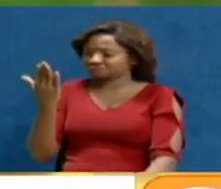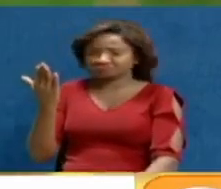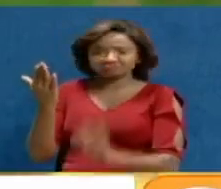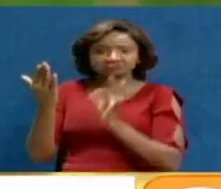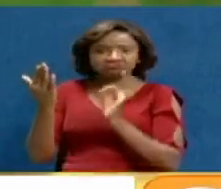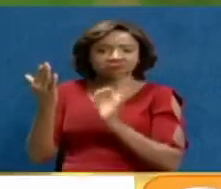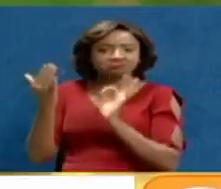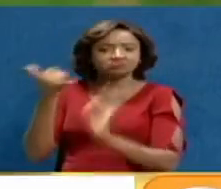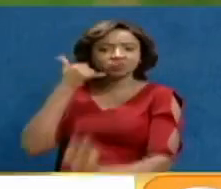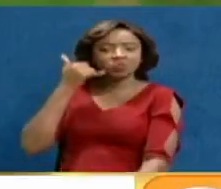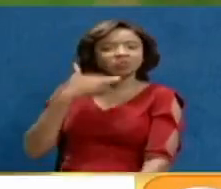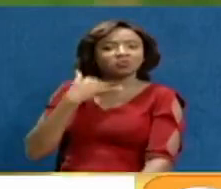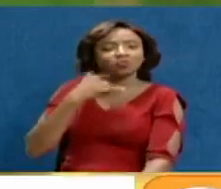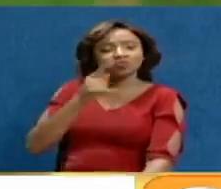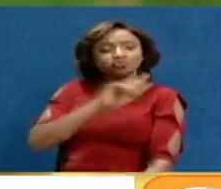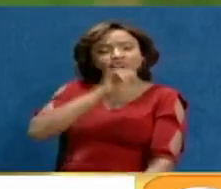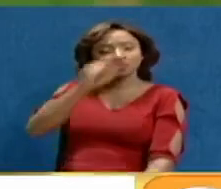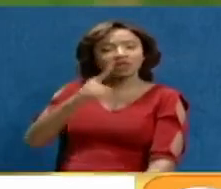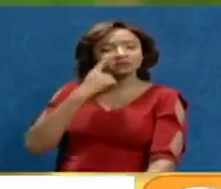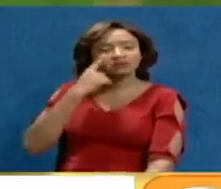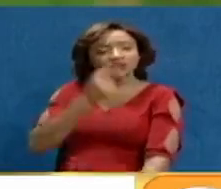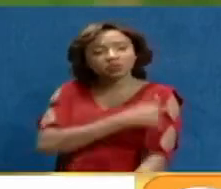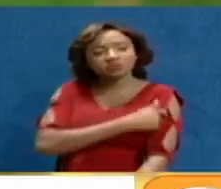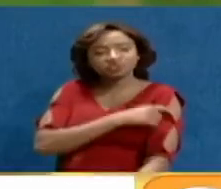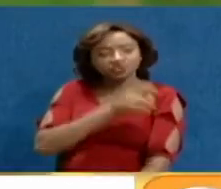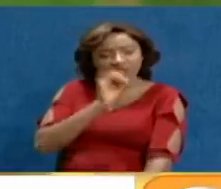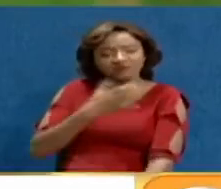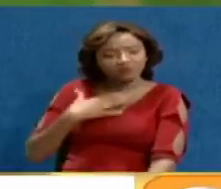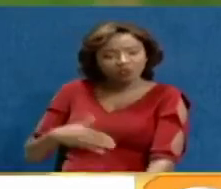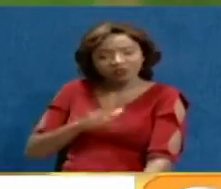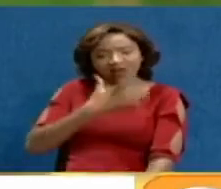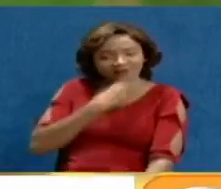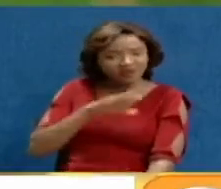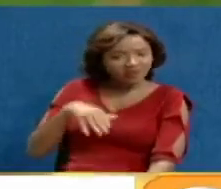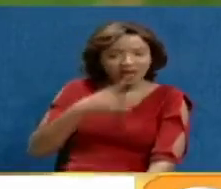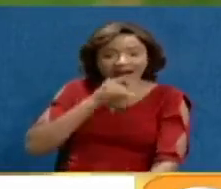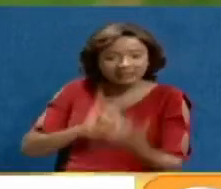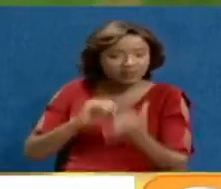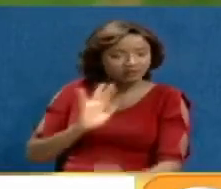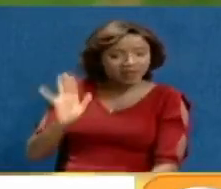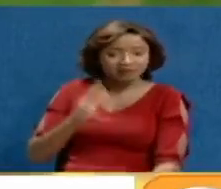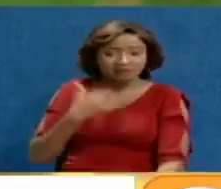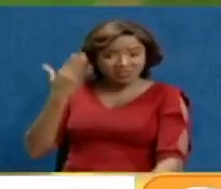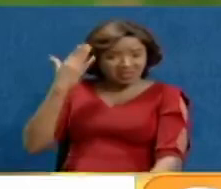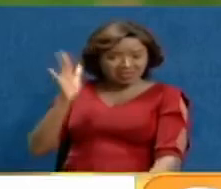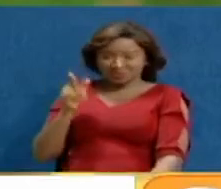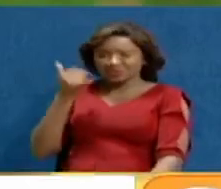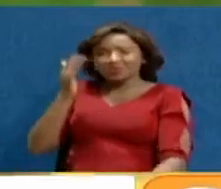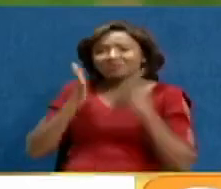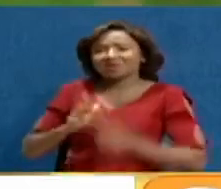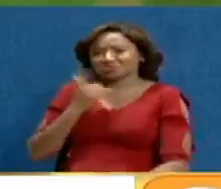Nikaambiwa, tunataka ukuje matibabu uangalie kama hii ni mwili ya bwana yako. Sikujua mwenye